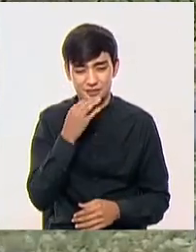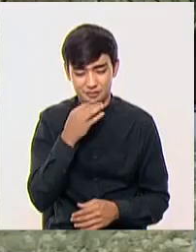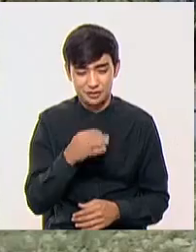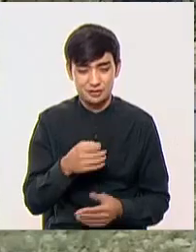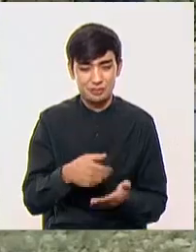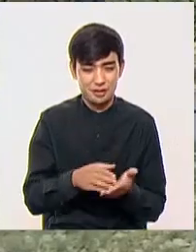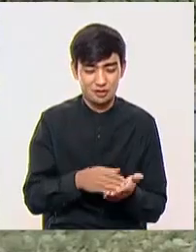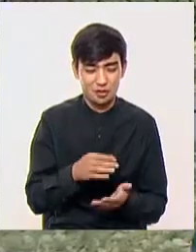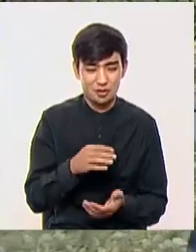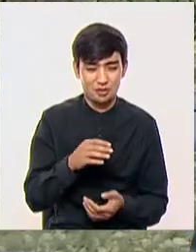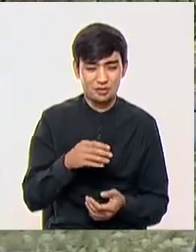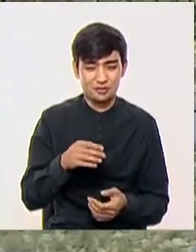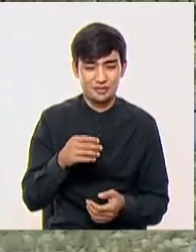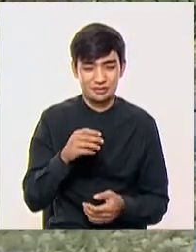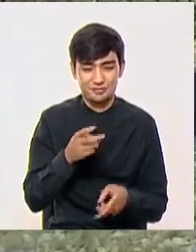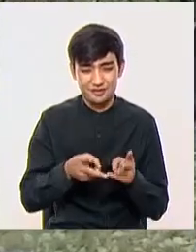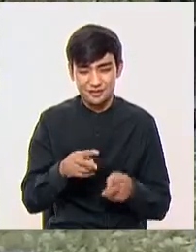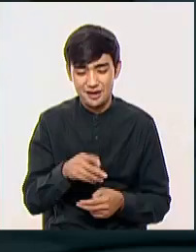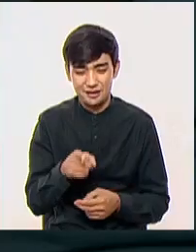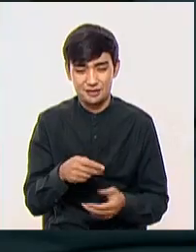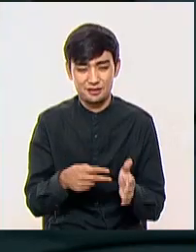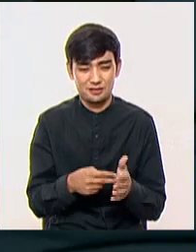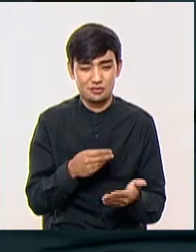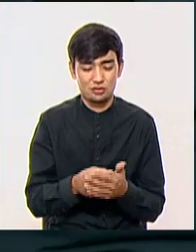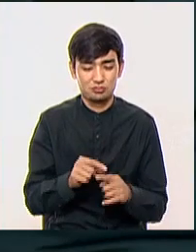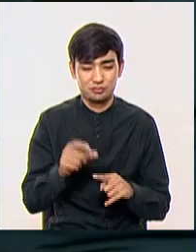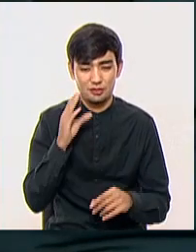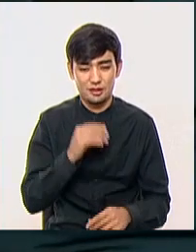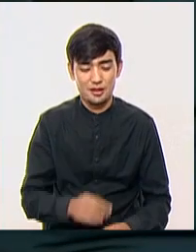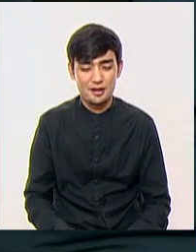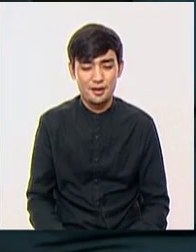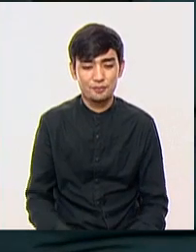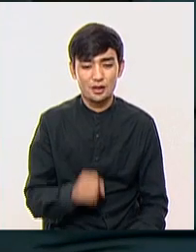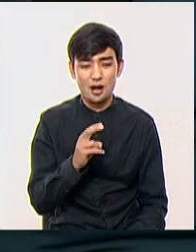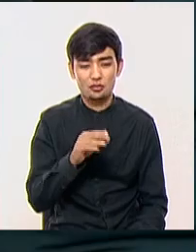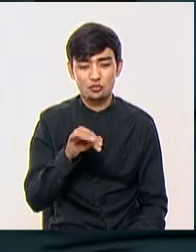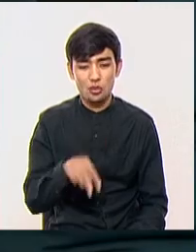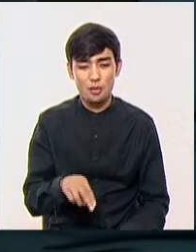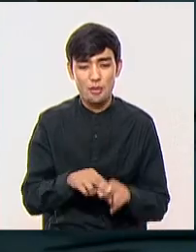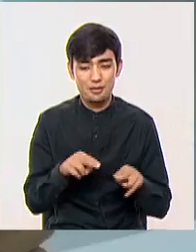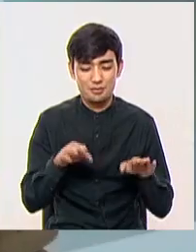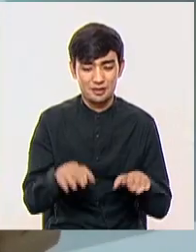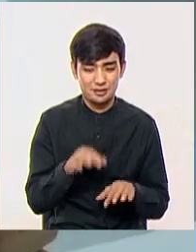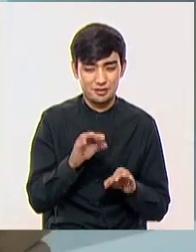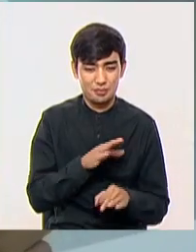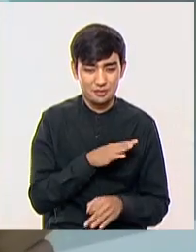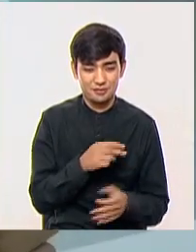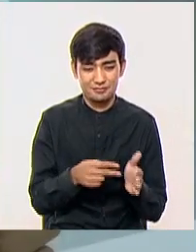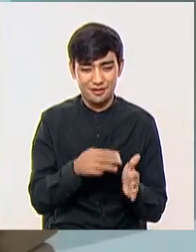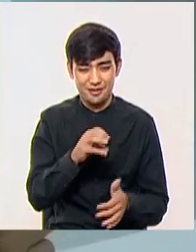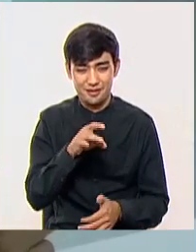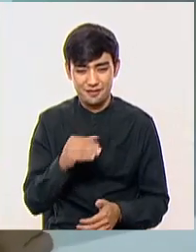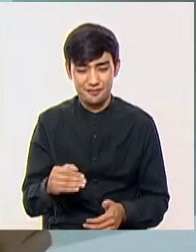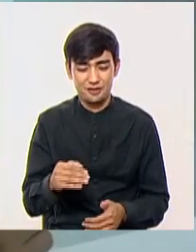подсолнечного масла. Либо это отразится на цене. В областном филиале партии «Ак-Жол» отмечают, что есть риск удорожания стоимости тарифов